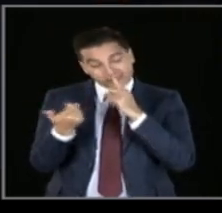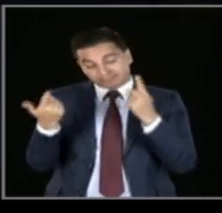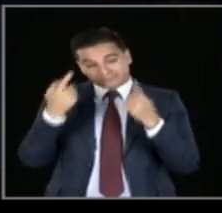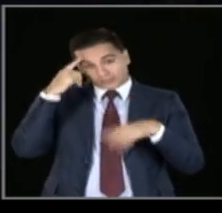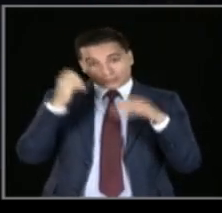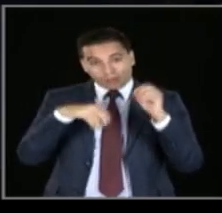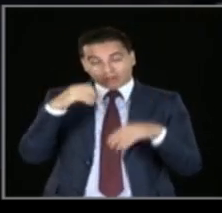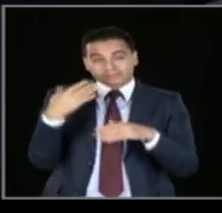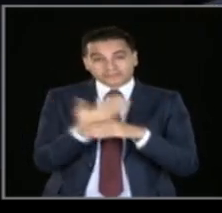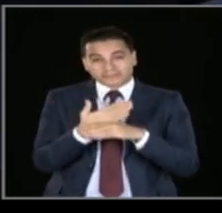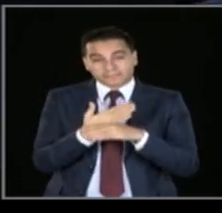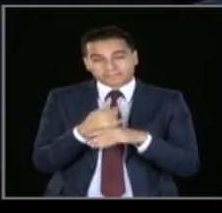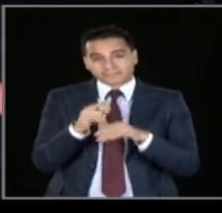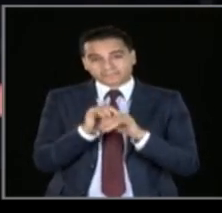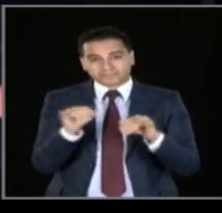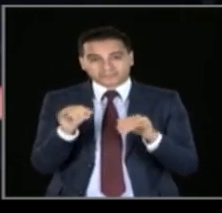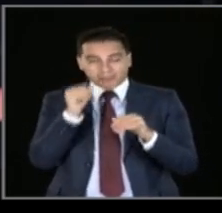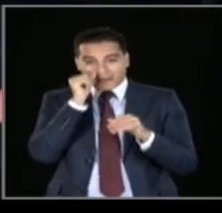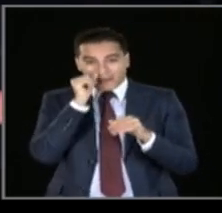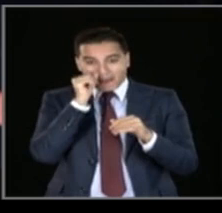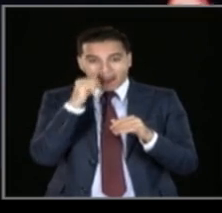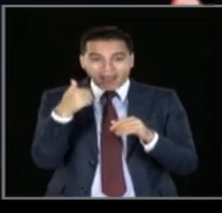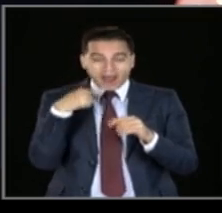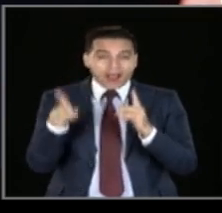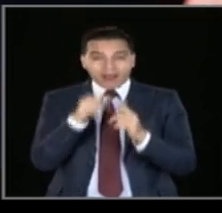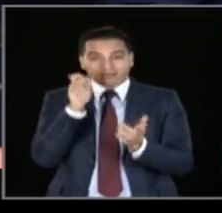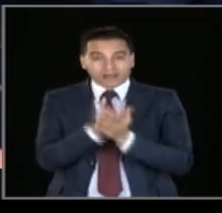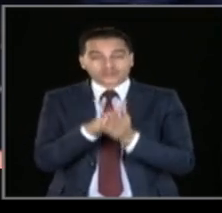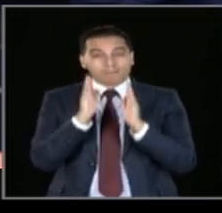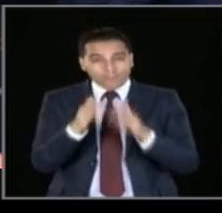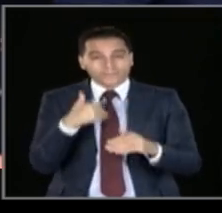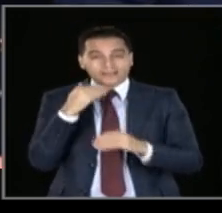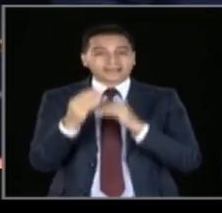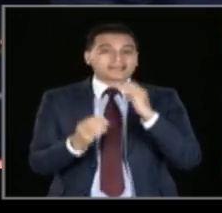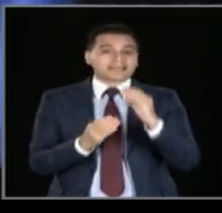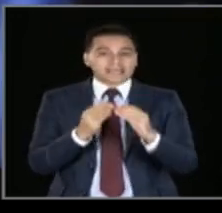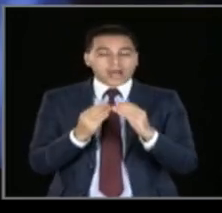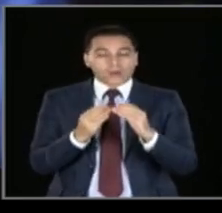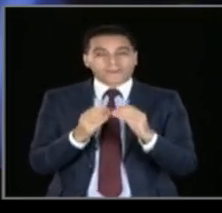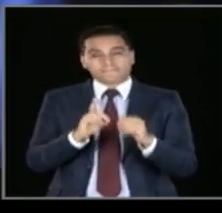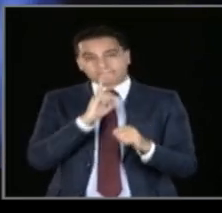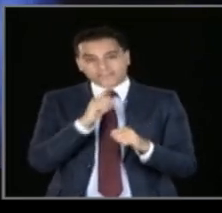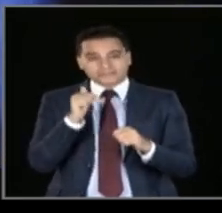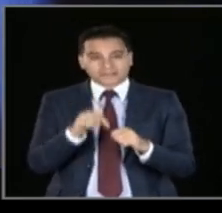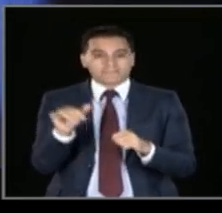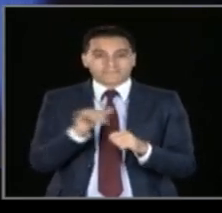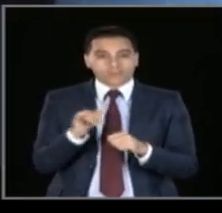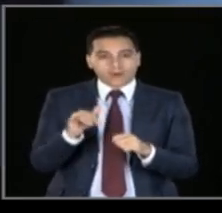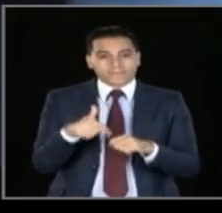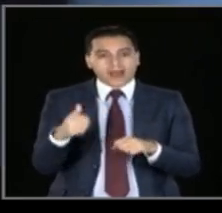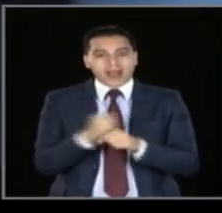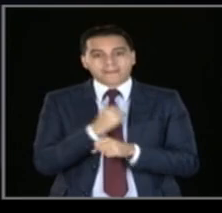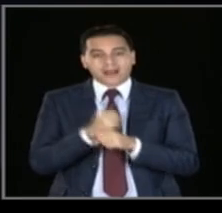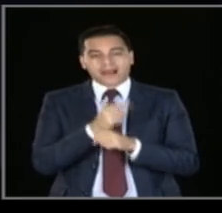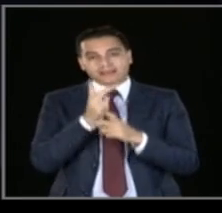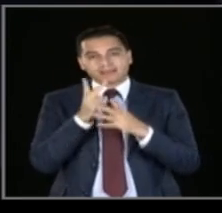المباراه عجله الحظ ممكن نقدر نعوض فيها ونقدر نحرز الثلاث نقط بس ده هيعتمد على المجالات اللي هتيجي